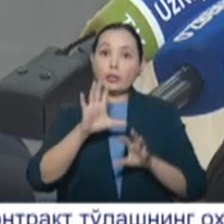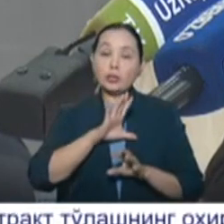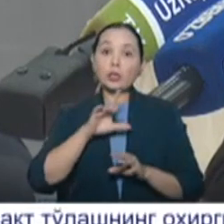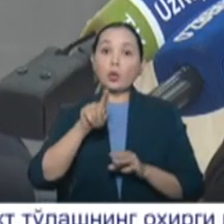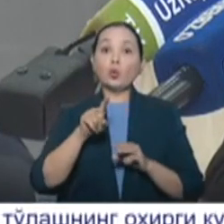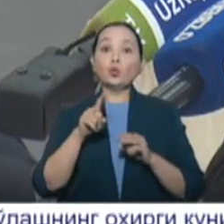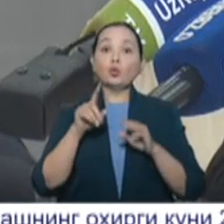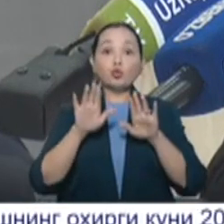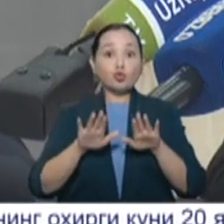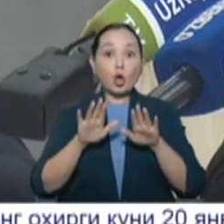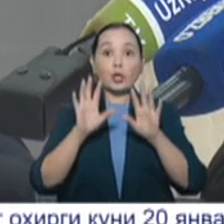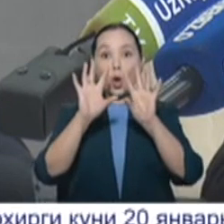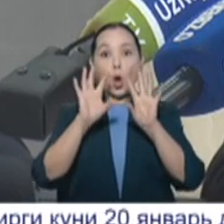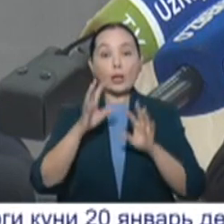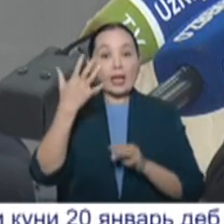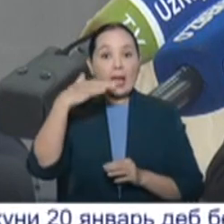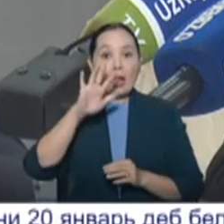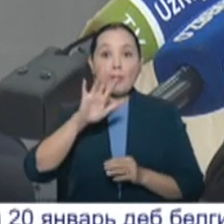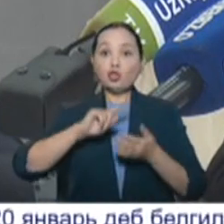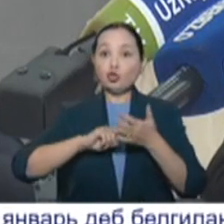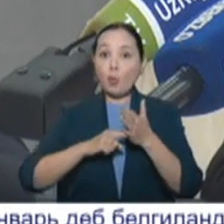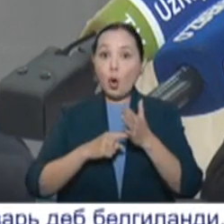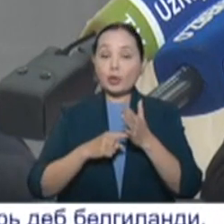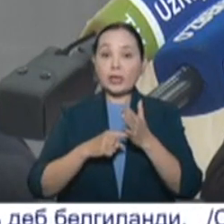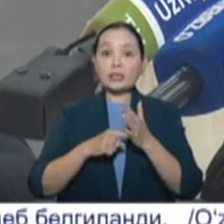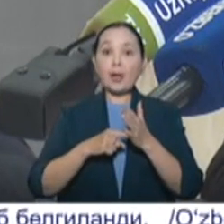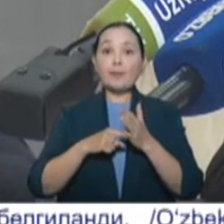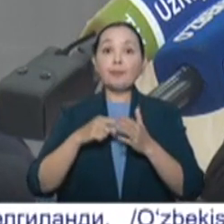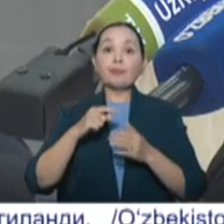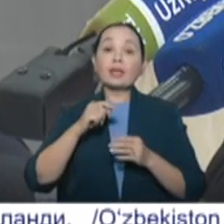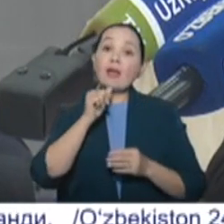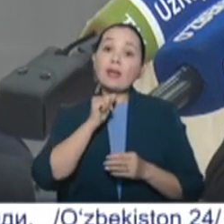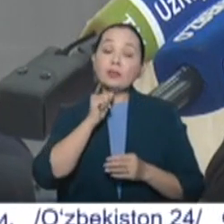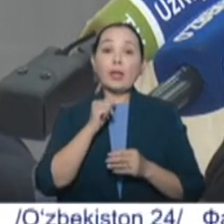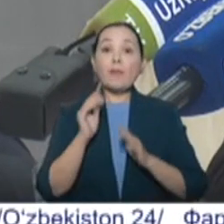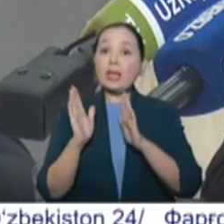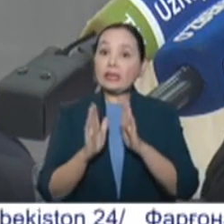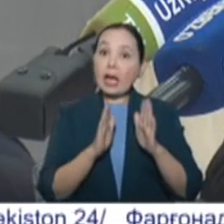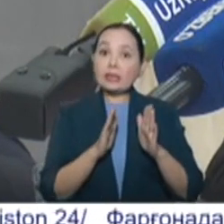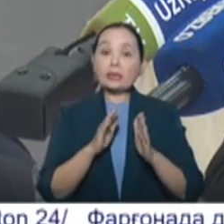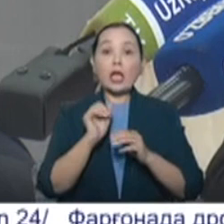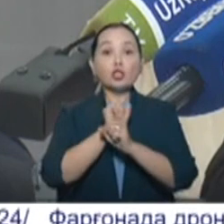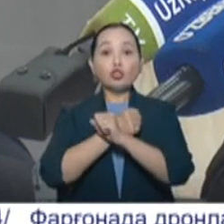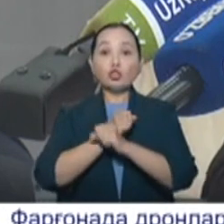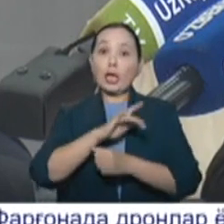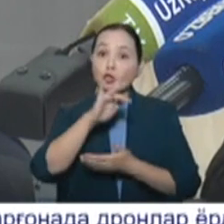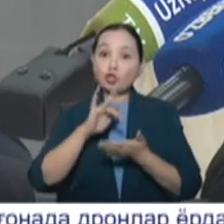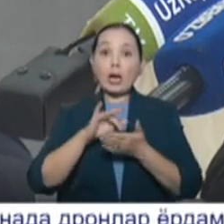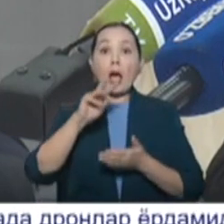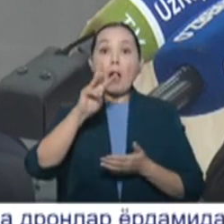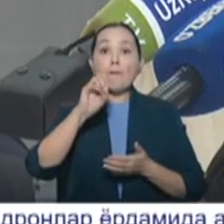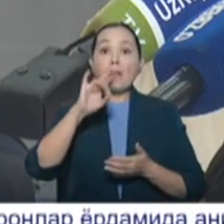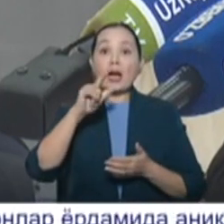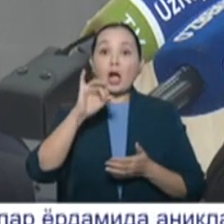o'sha yerda qonunni 55-chi moddasida o'sha eksperiment tarzida Jizzax shahri, Marg'ulon